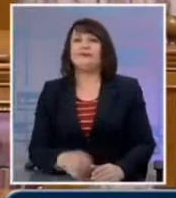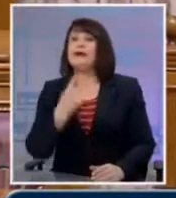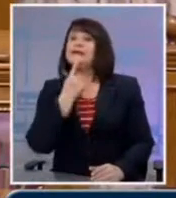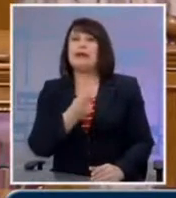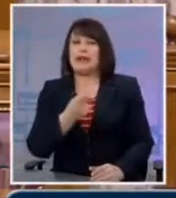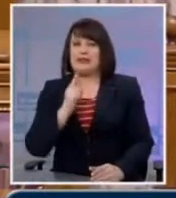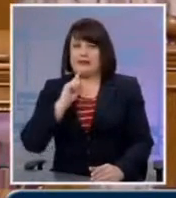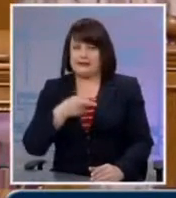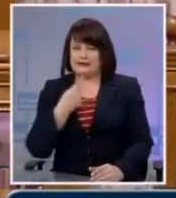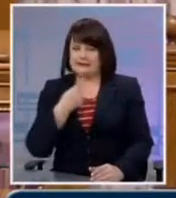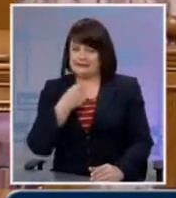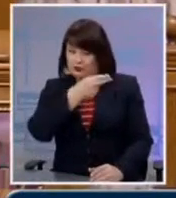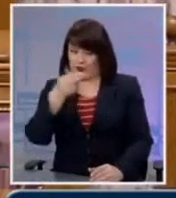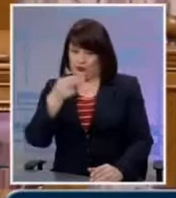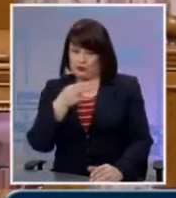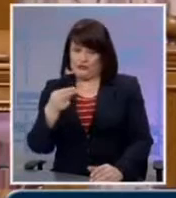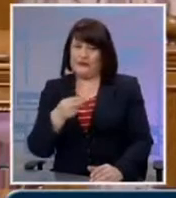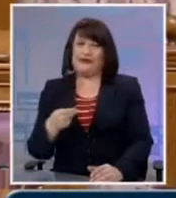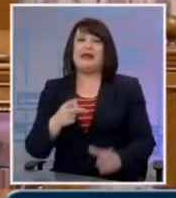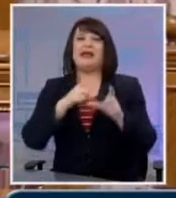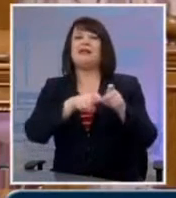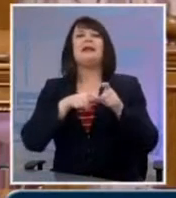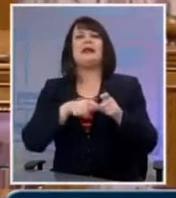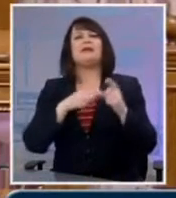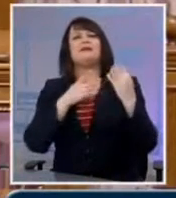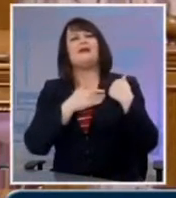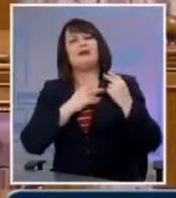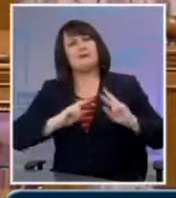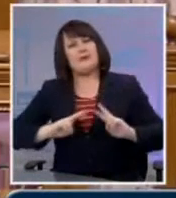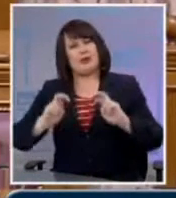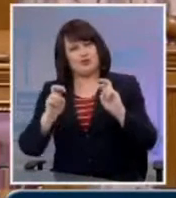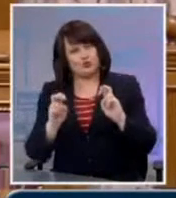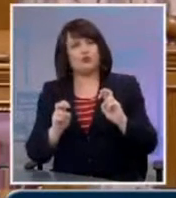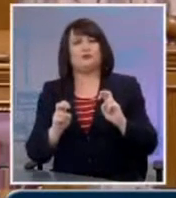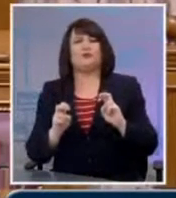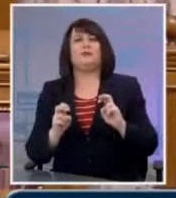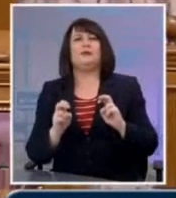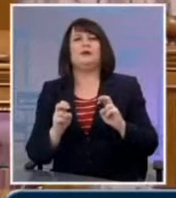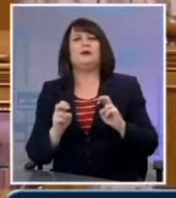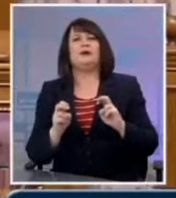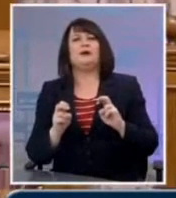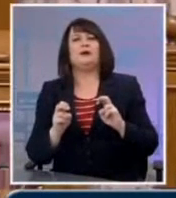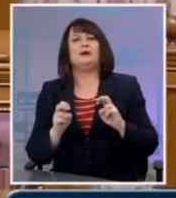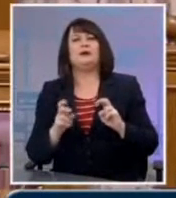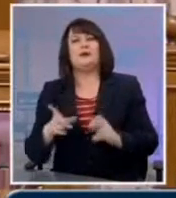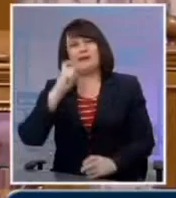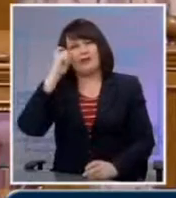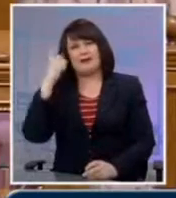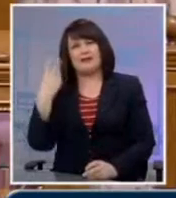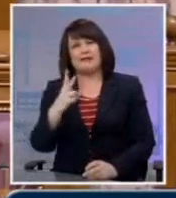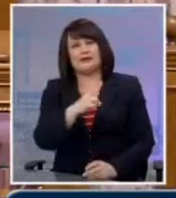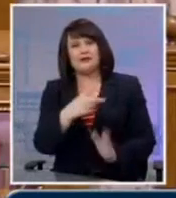διευκρινίζει ότι οι εταιρείες οι οποίες δραστηριοποιούνται, η έκθεσή τους πρέπει